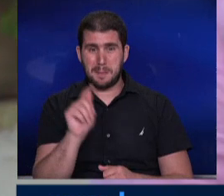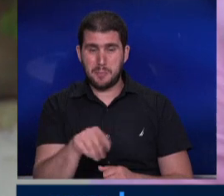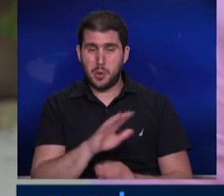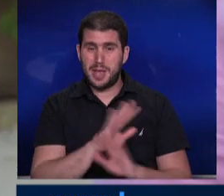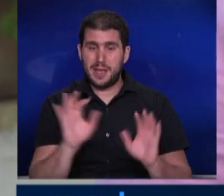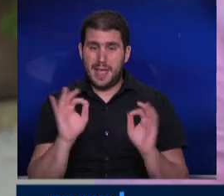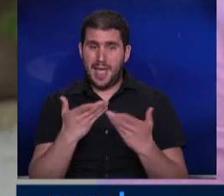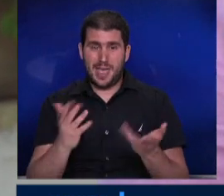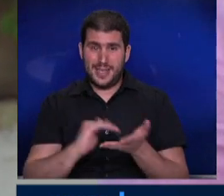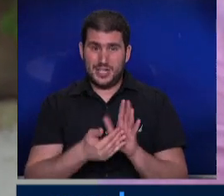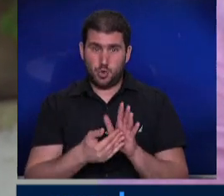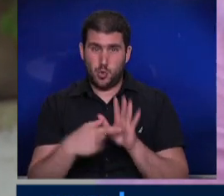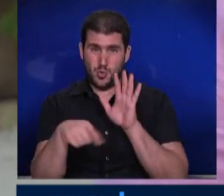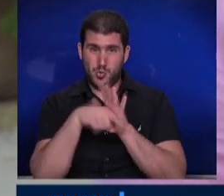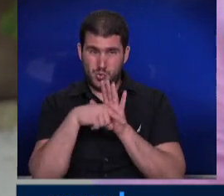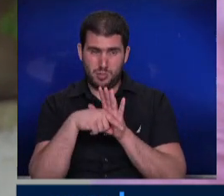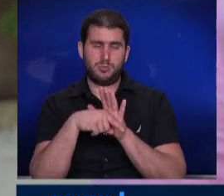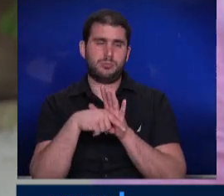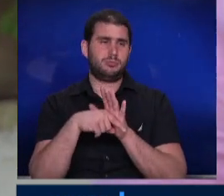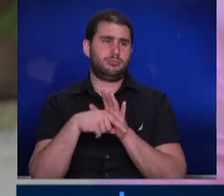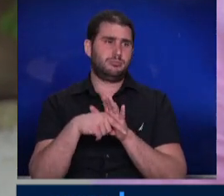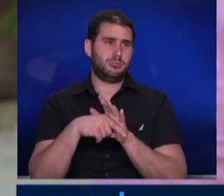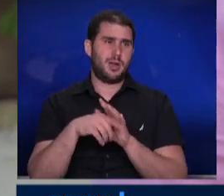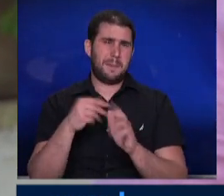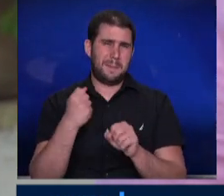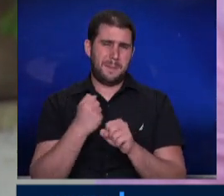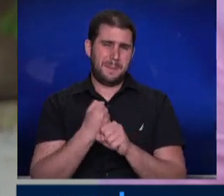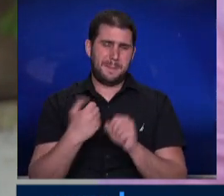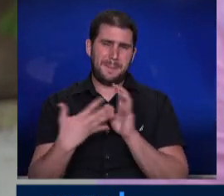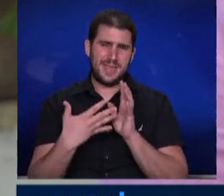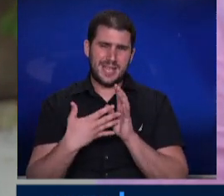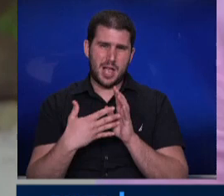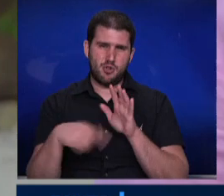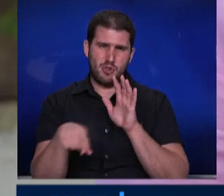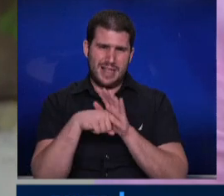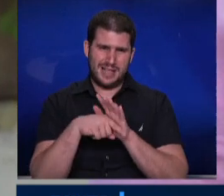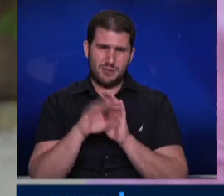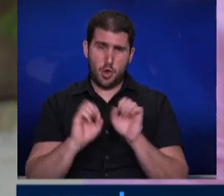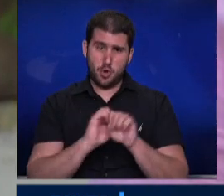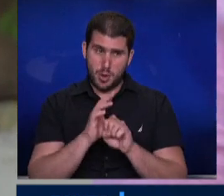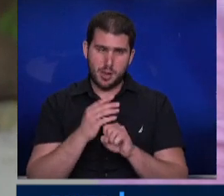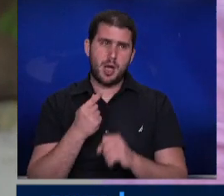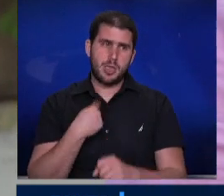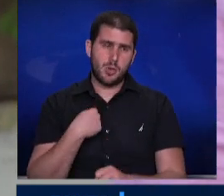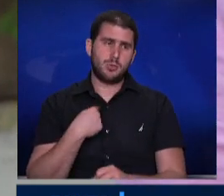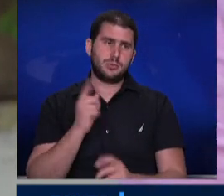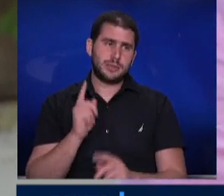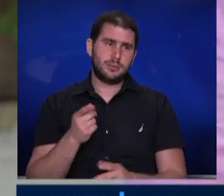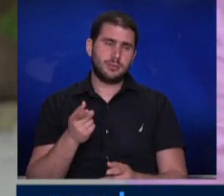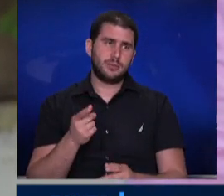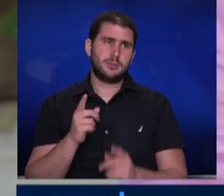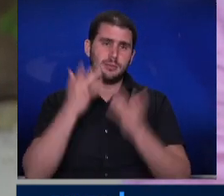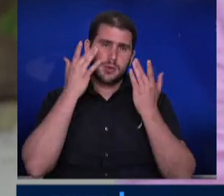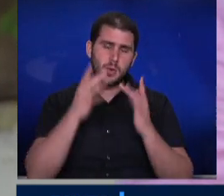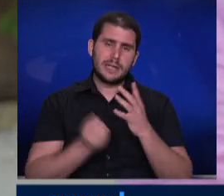ללא אישור על ביצוע בדיקה ותוצאה שלילית, אנחנו נדאג